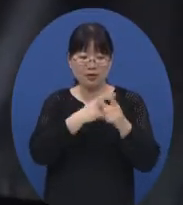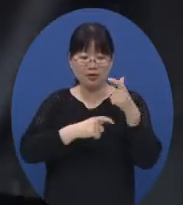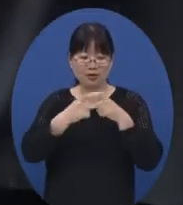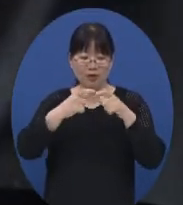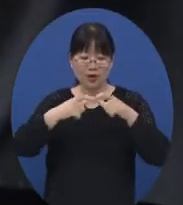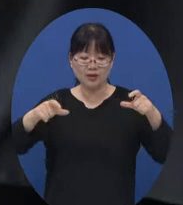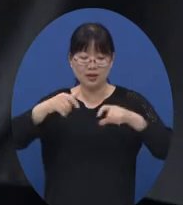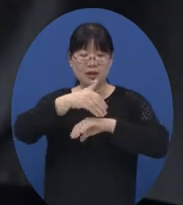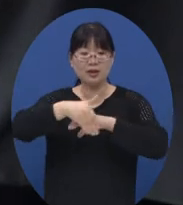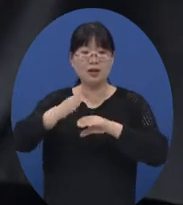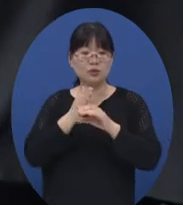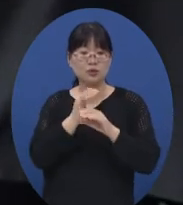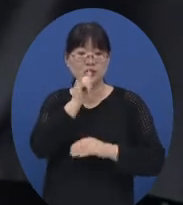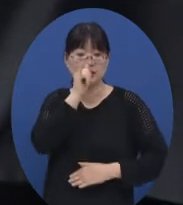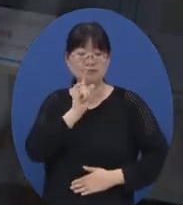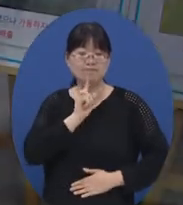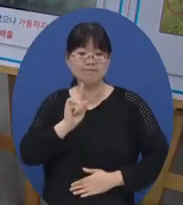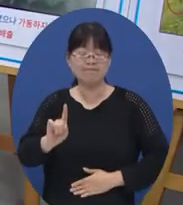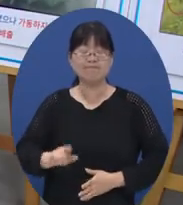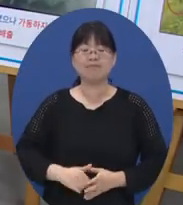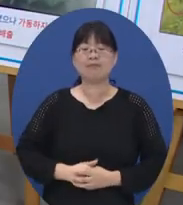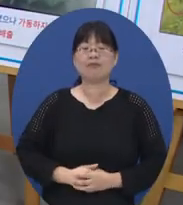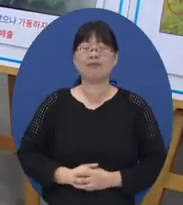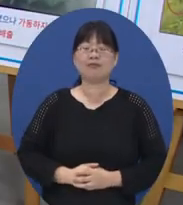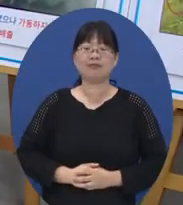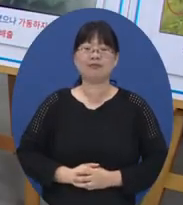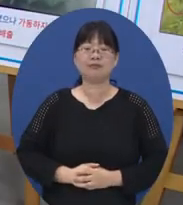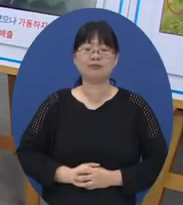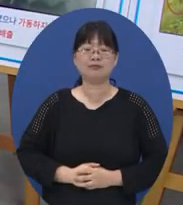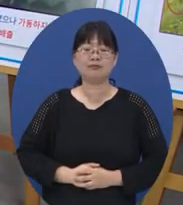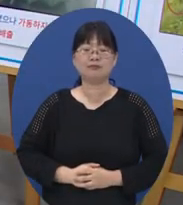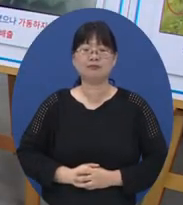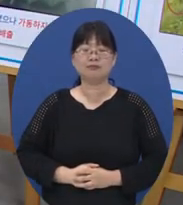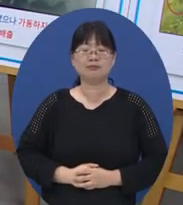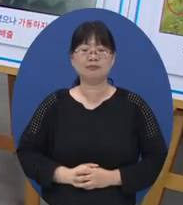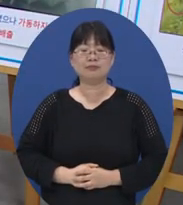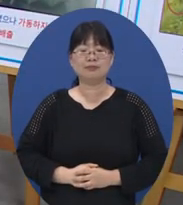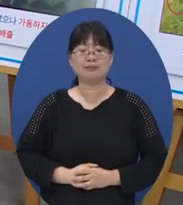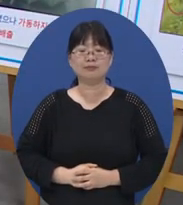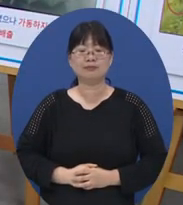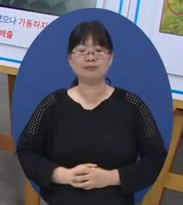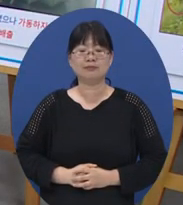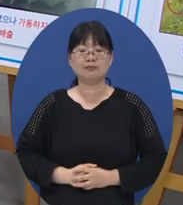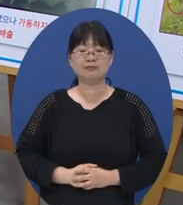범위를 확대할 계획이라고 밝혔습니다. 경기지TV 최지연입니다.